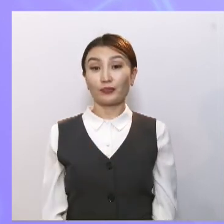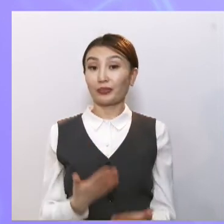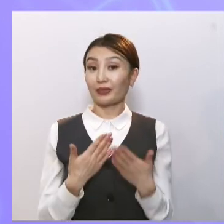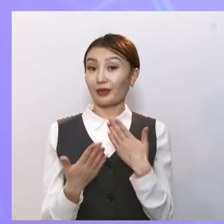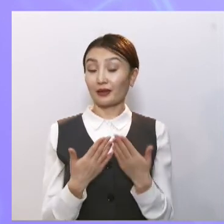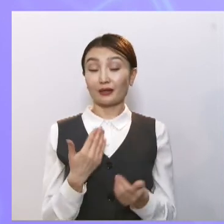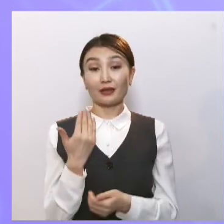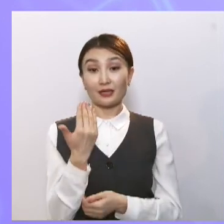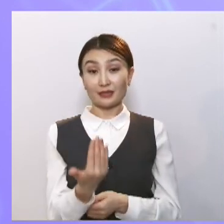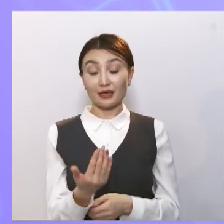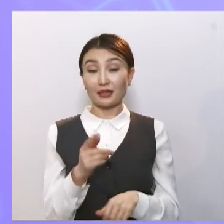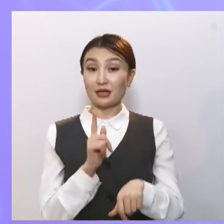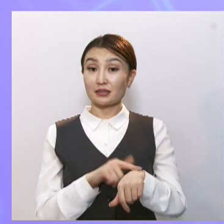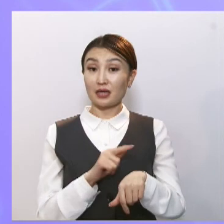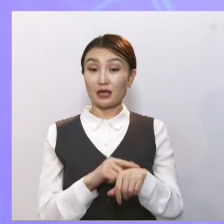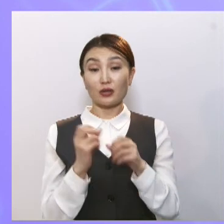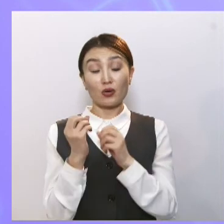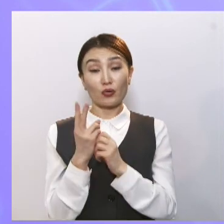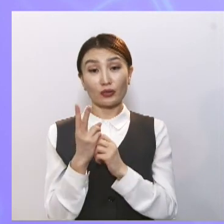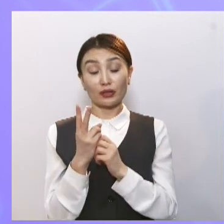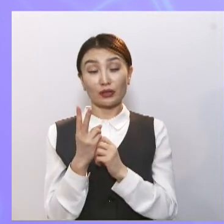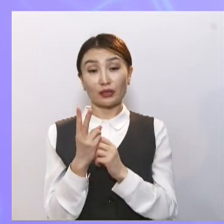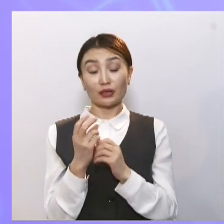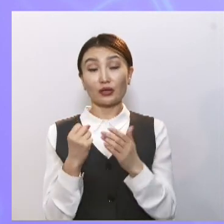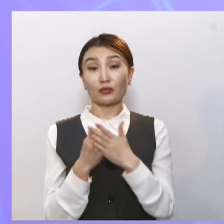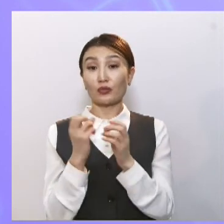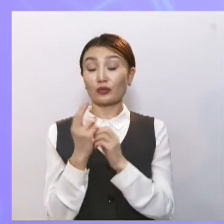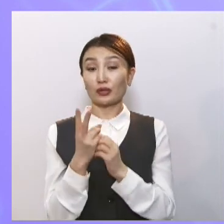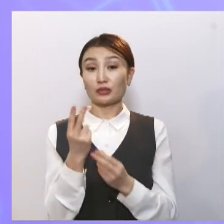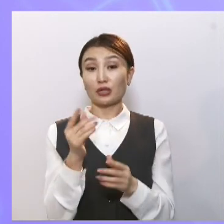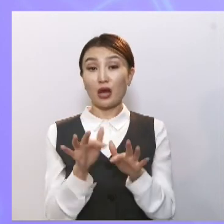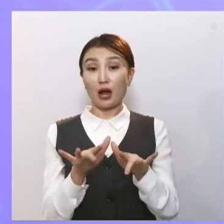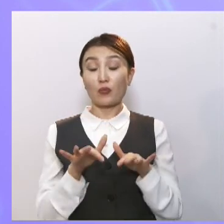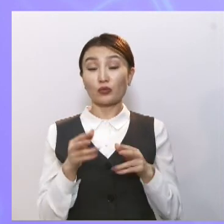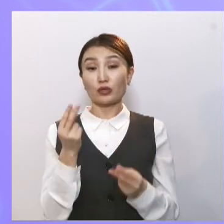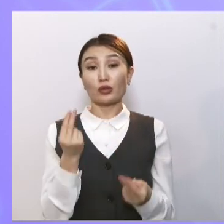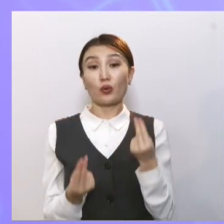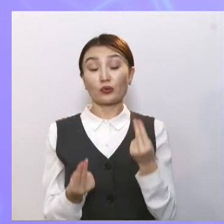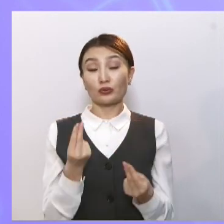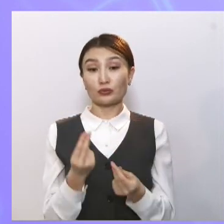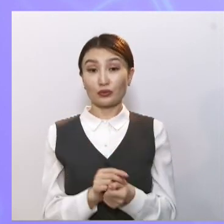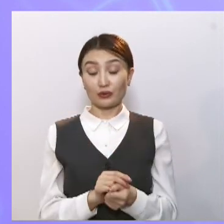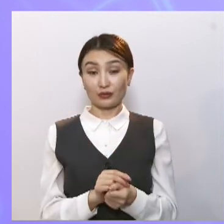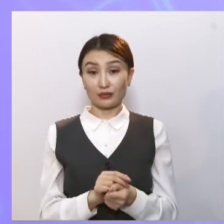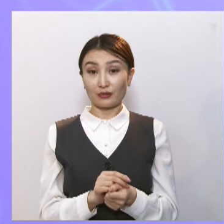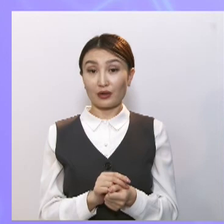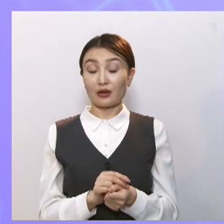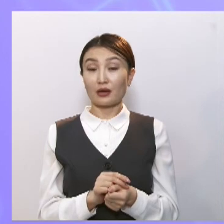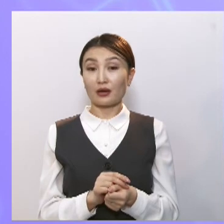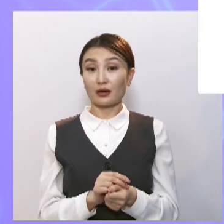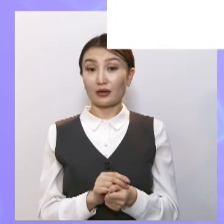Егерде сен саат 12-ге чейін компьютерде ойнасың, анда